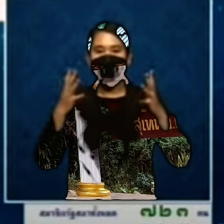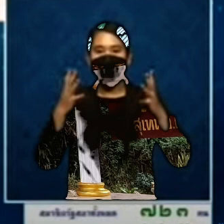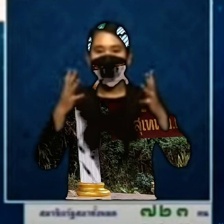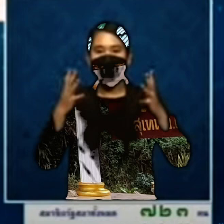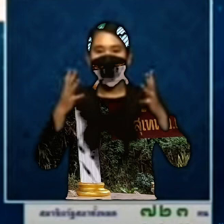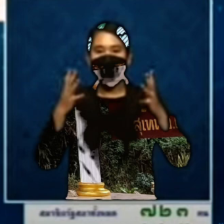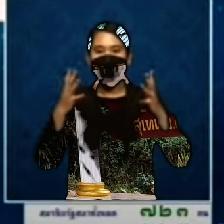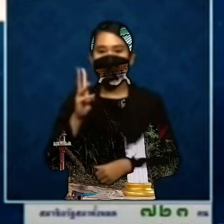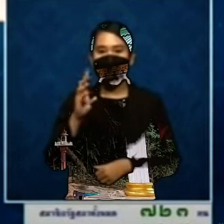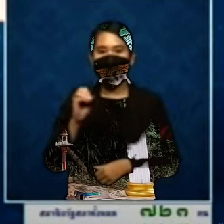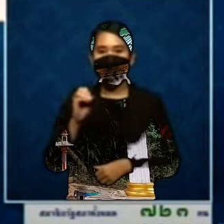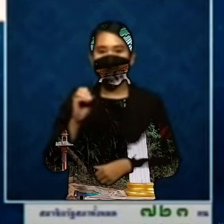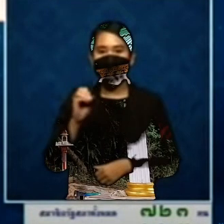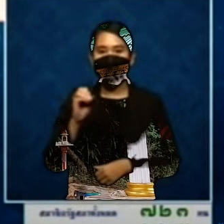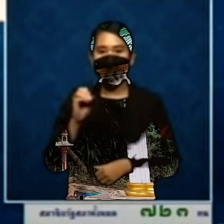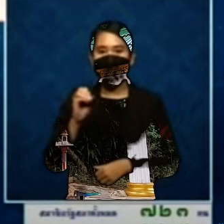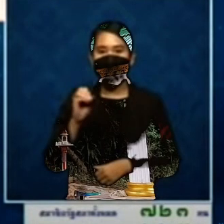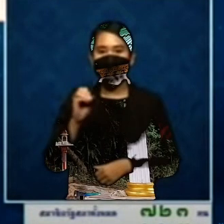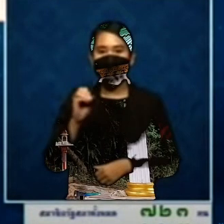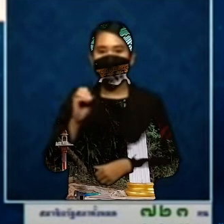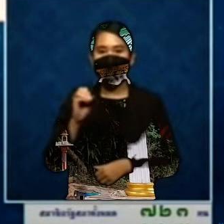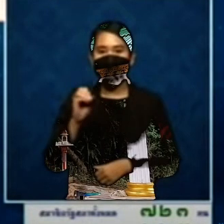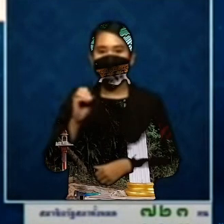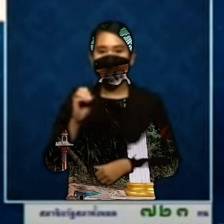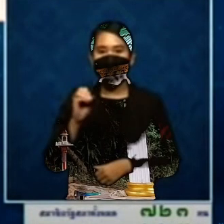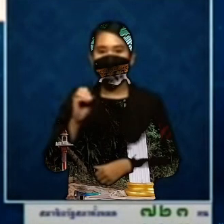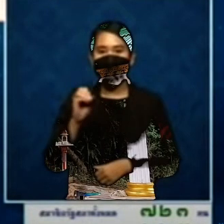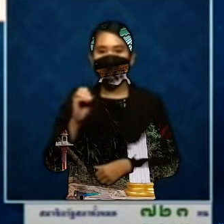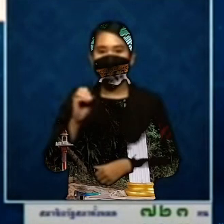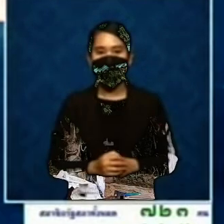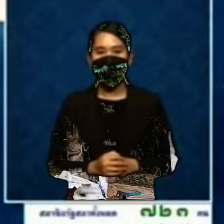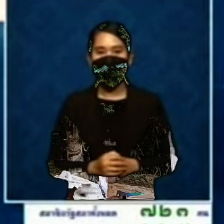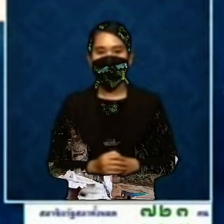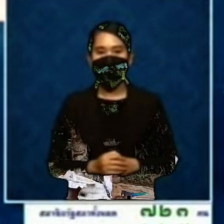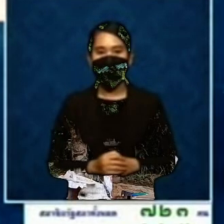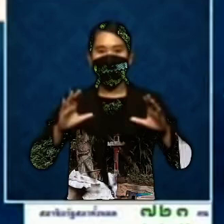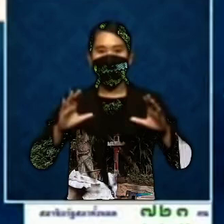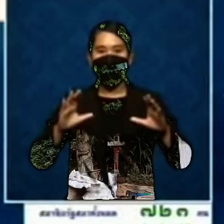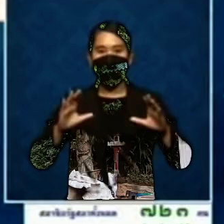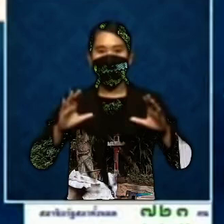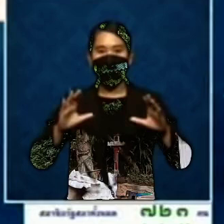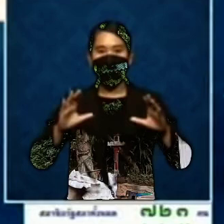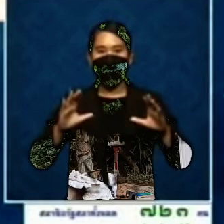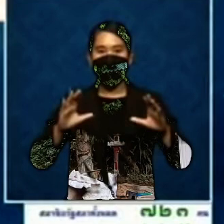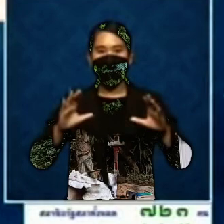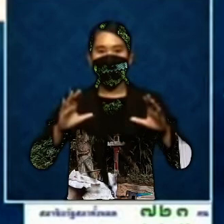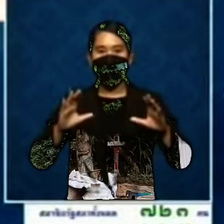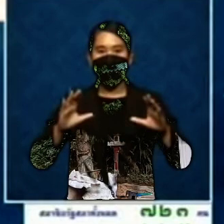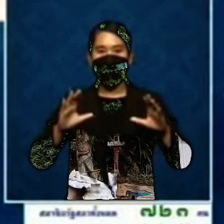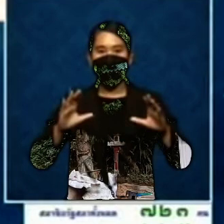264นางบุญยิ่งนิติกาญจนา ไม่รับหลักการ